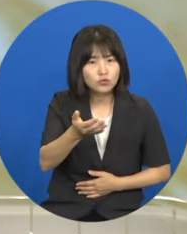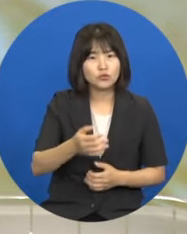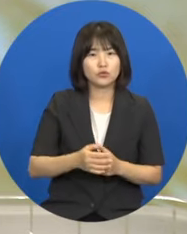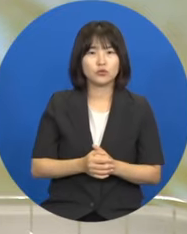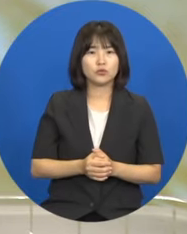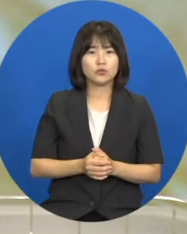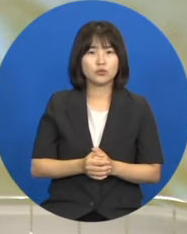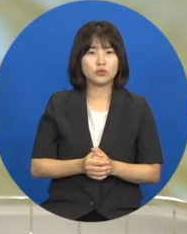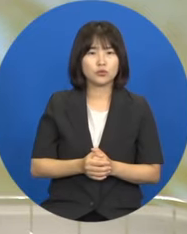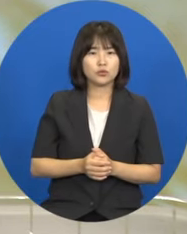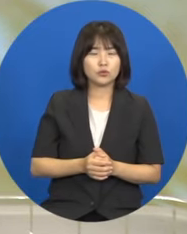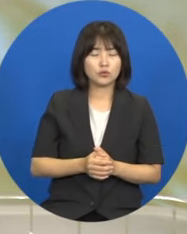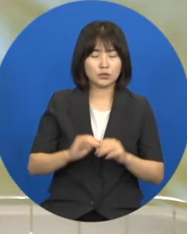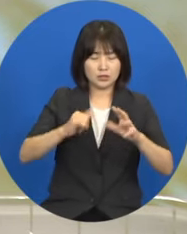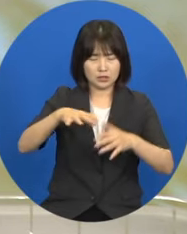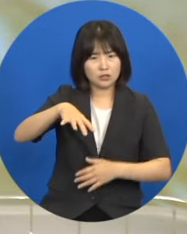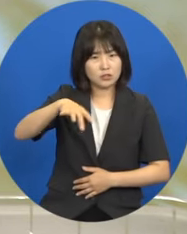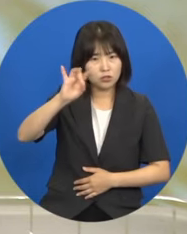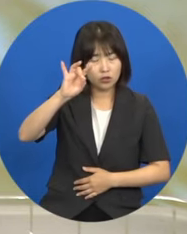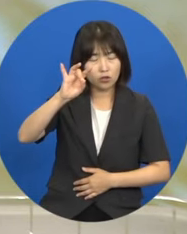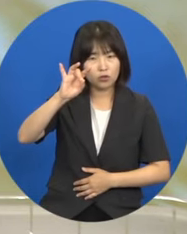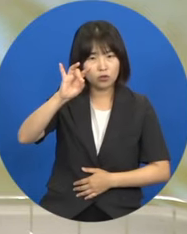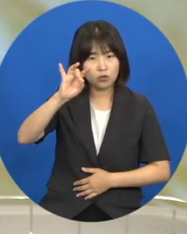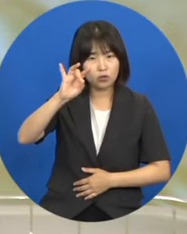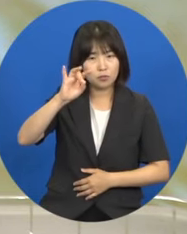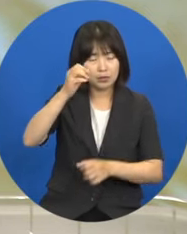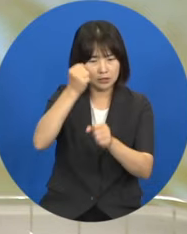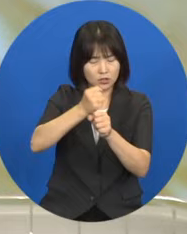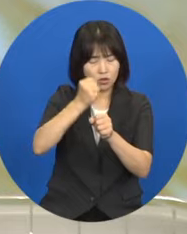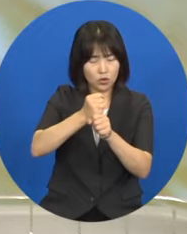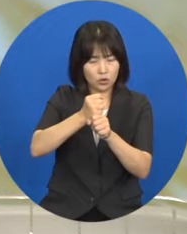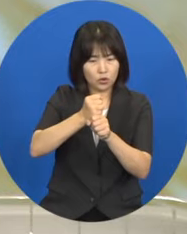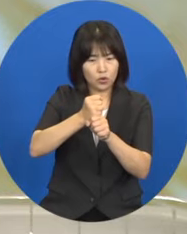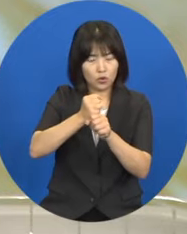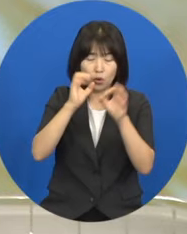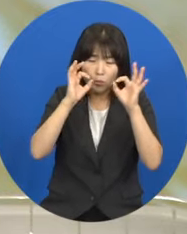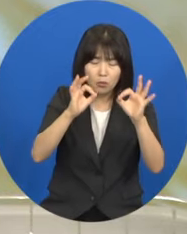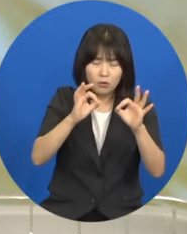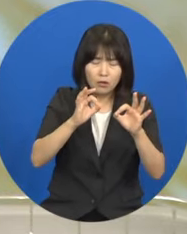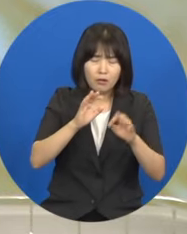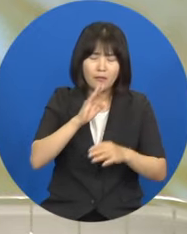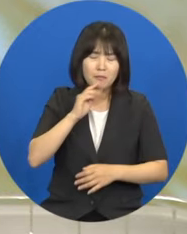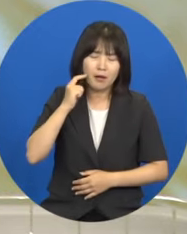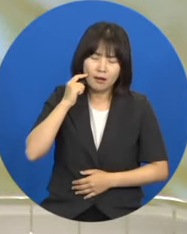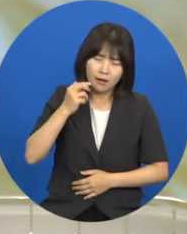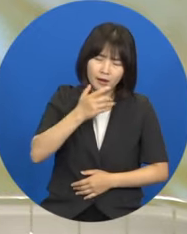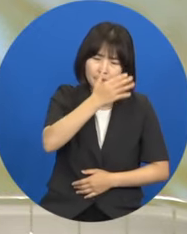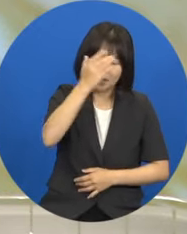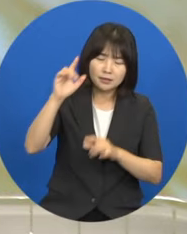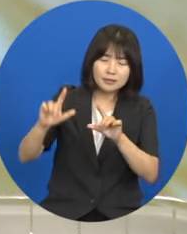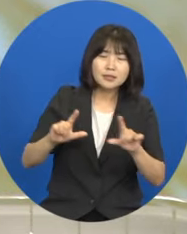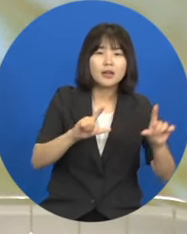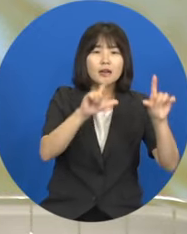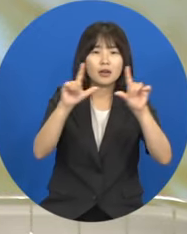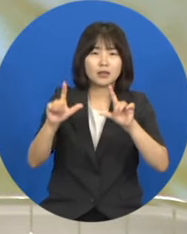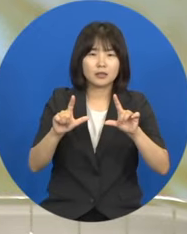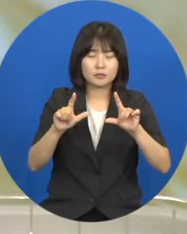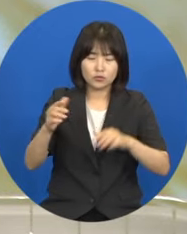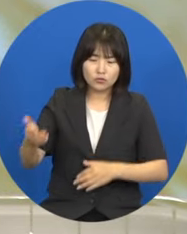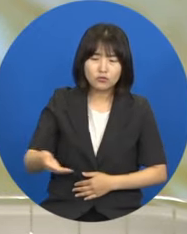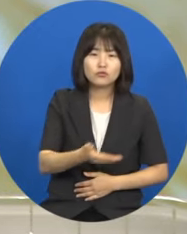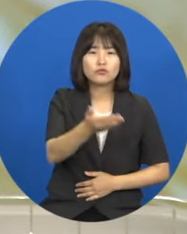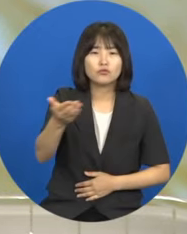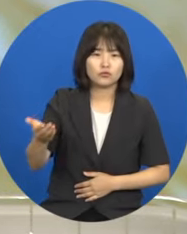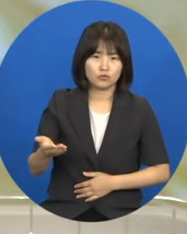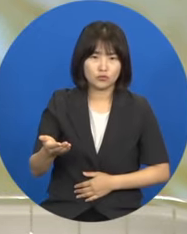태초에 창조하시고 보시기에 심히 아름다웠다라고 하는 그 삶을 우리에게